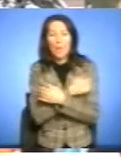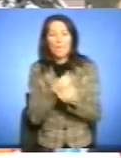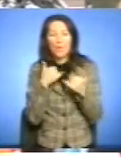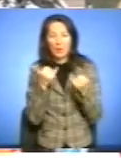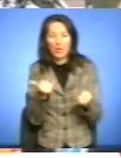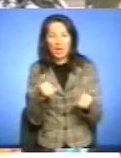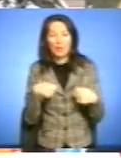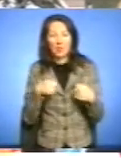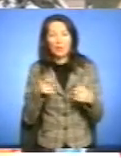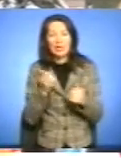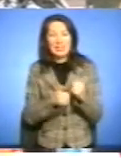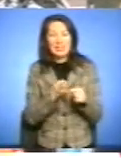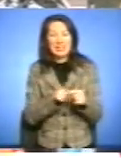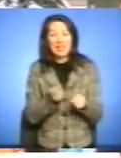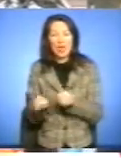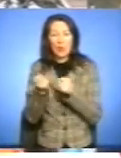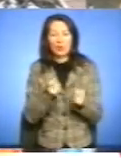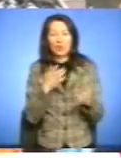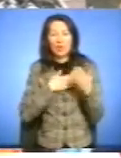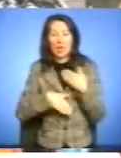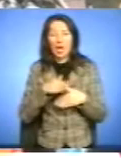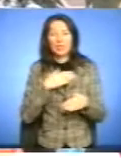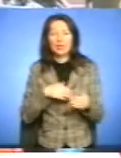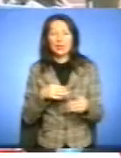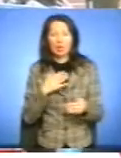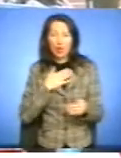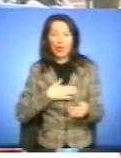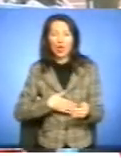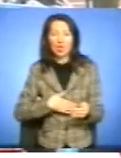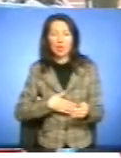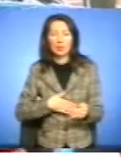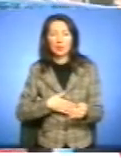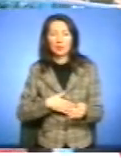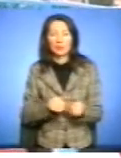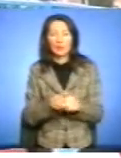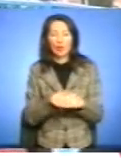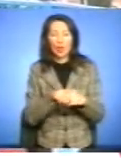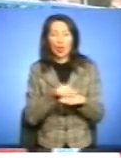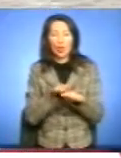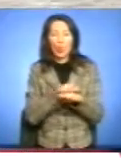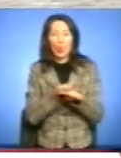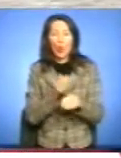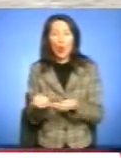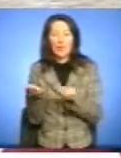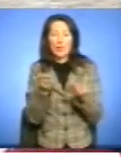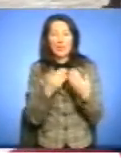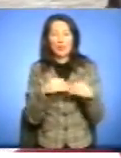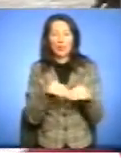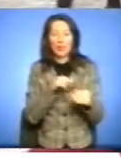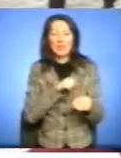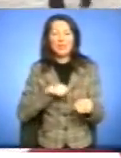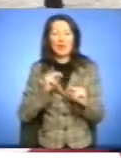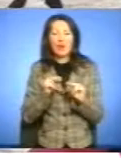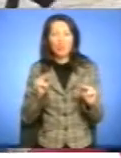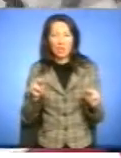приносить радість, задоволення. Добробут несе в сім'ї. Я сама вчителька,